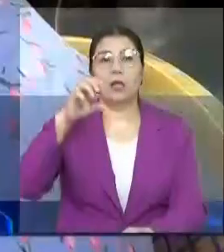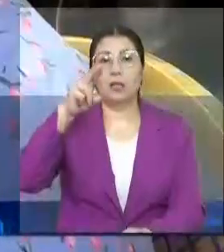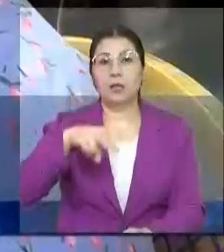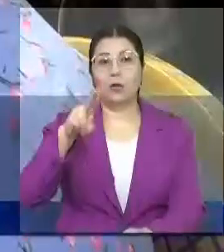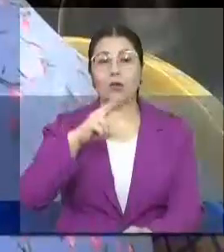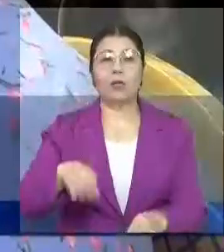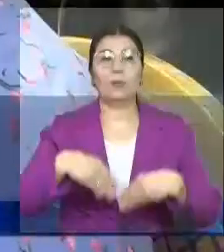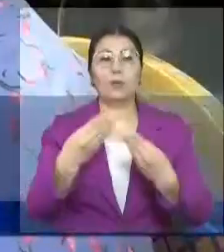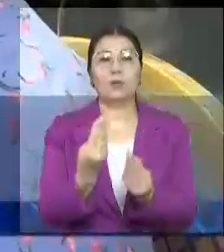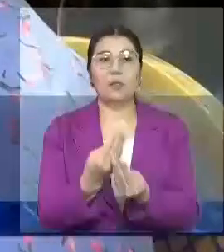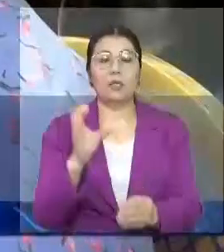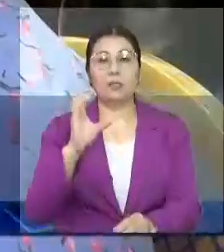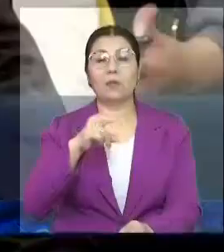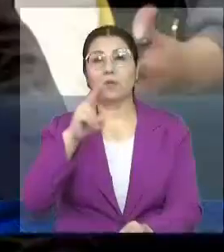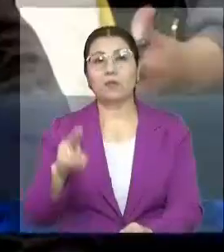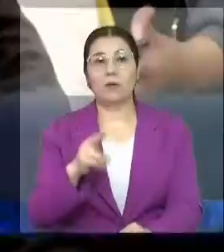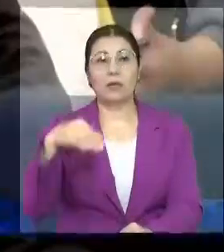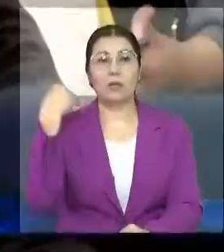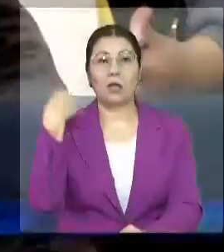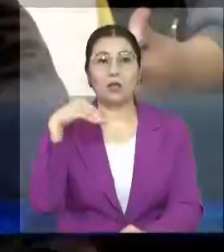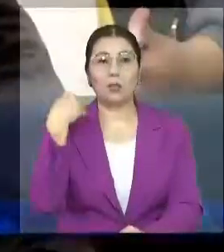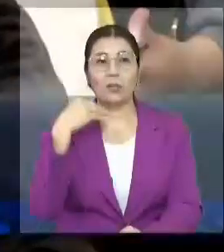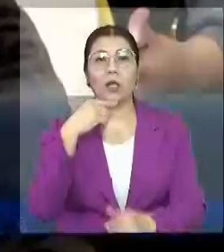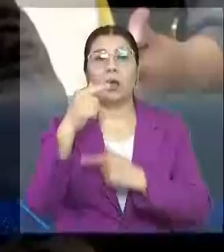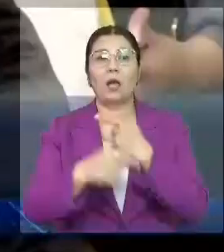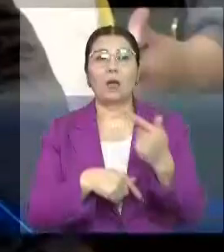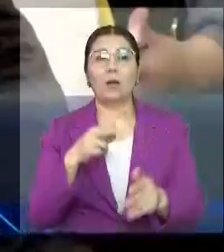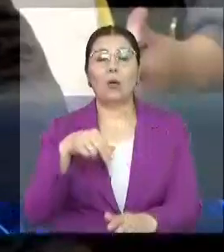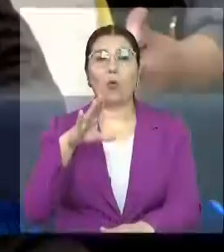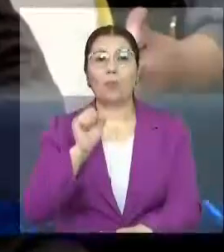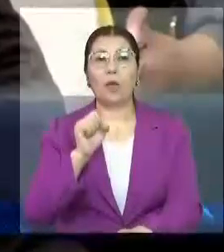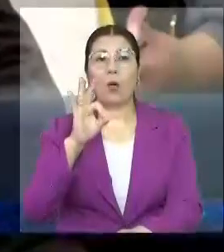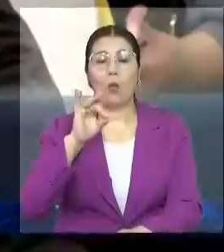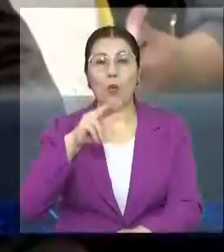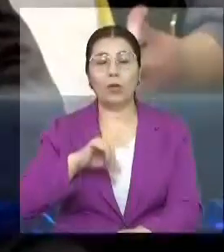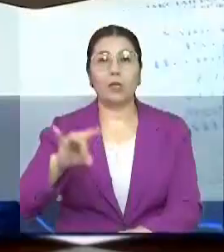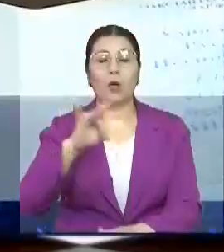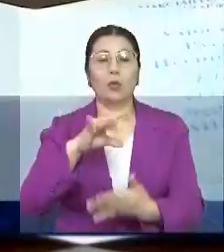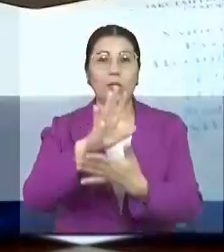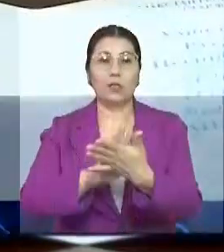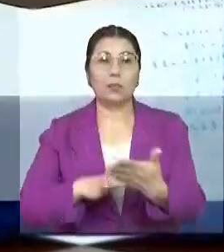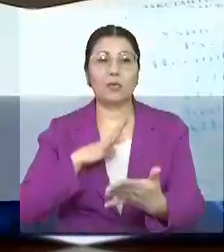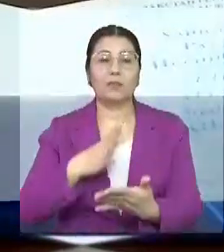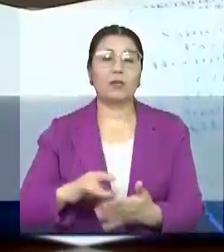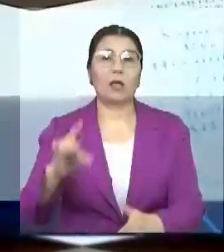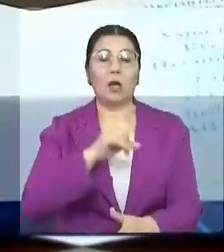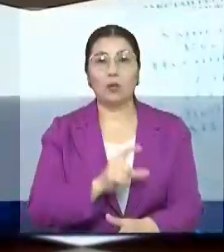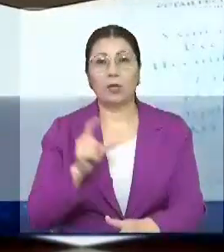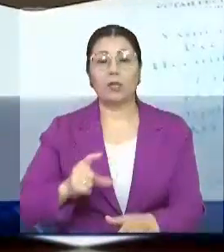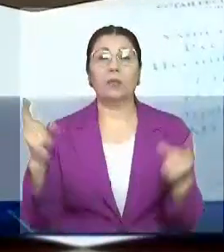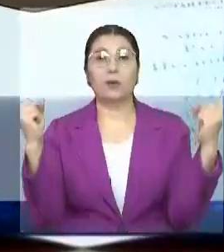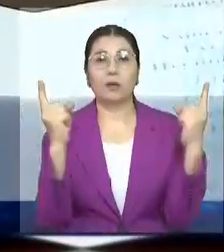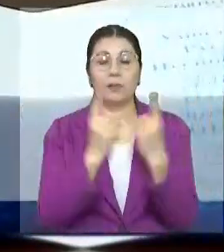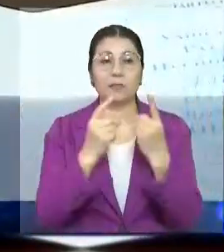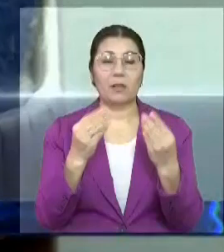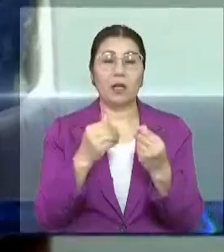табыстады. Айта кетейік, Сатыбалды Дәулеталиннің Ақтөбедегі сапары әрі қарай Қобда, Ойыл аудандарымен жалғасады. Тасқыннан зардап шеккен аудан жұртшылығымен кездесіп,